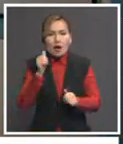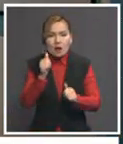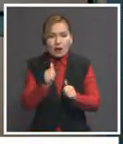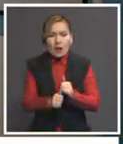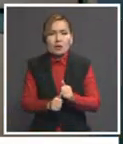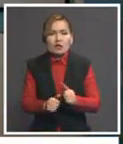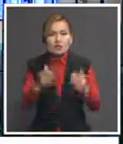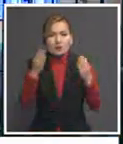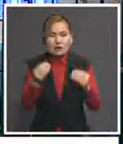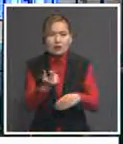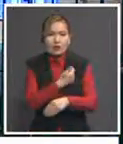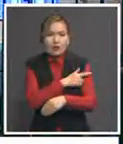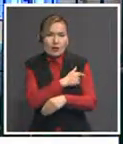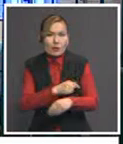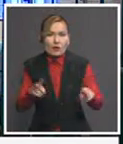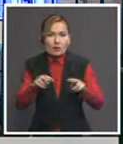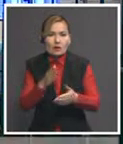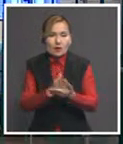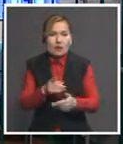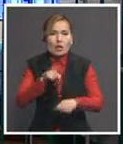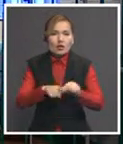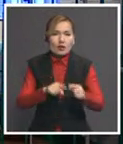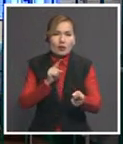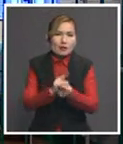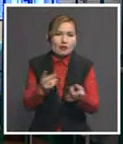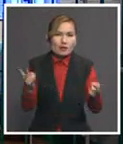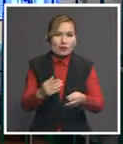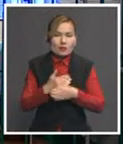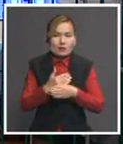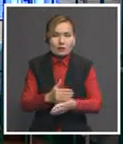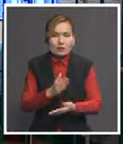рет дәрігердің қарауында болады. Ол туыстарымен кездесіп, қажетті көмегін алып отыр.